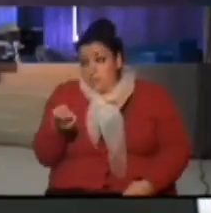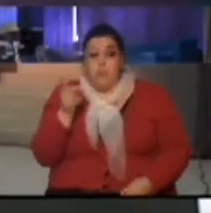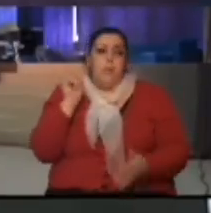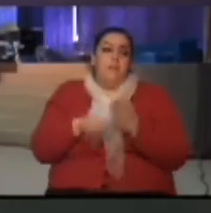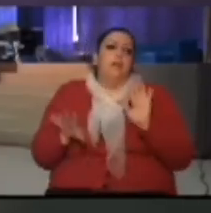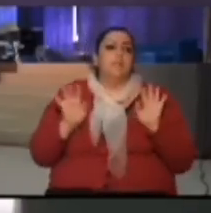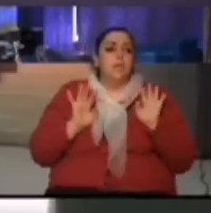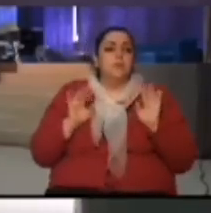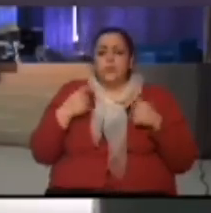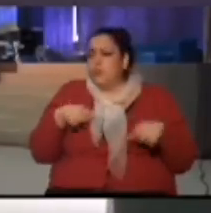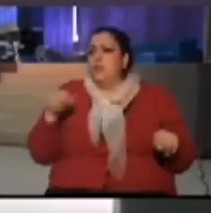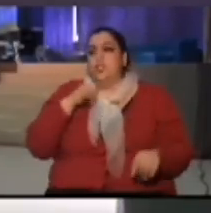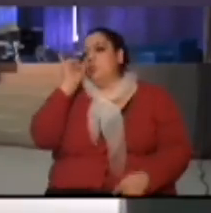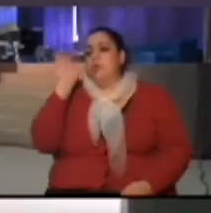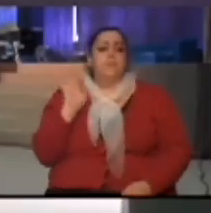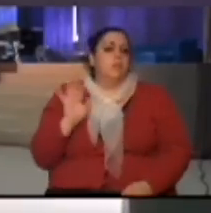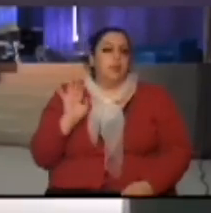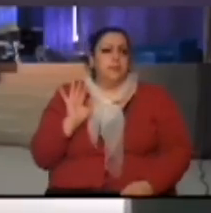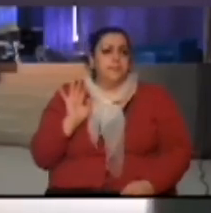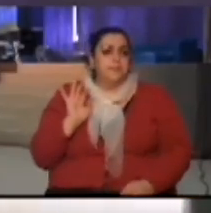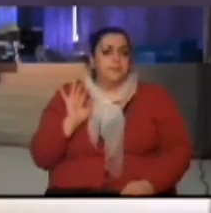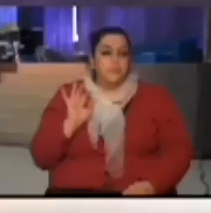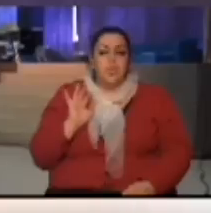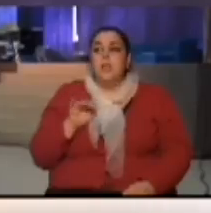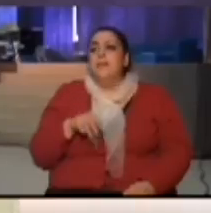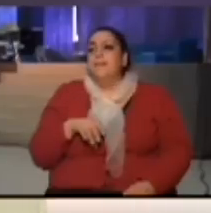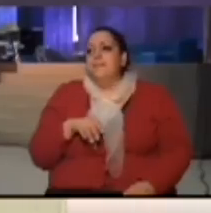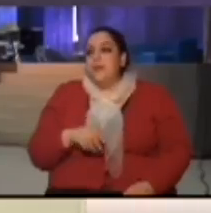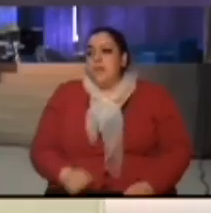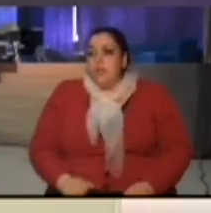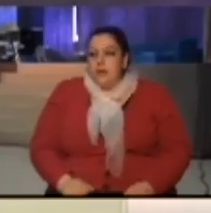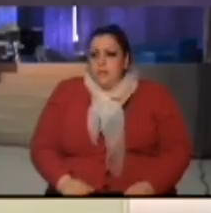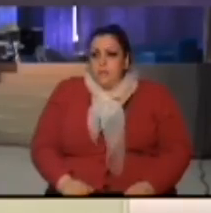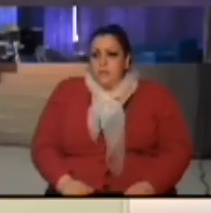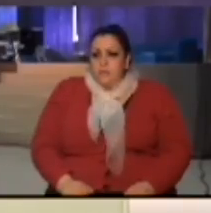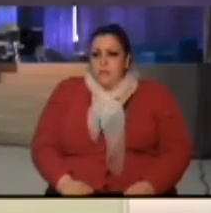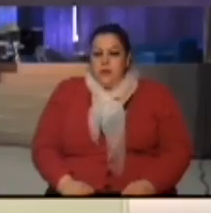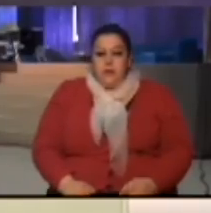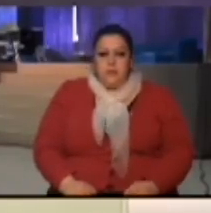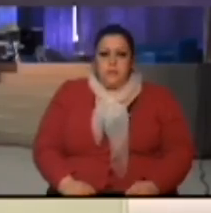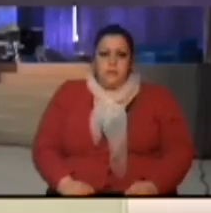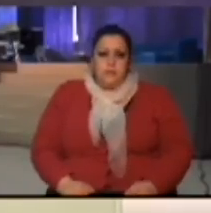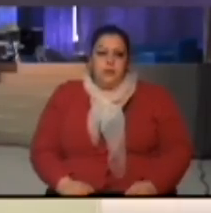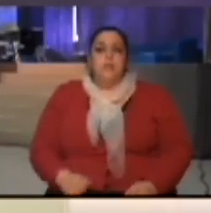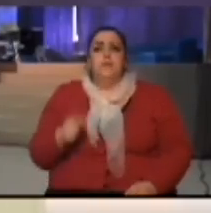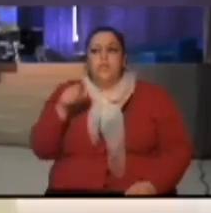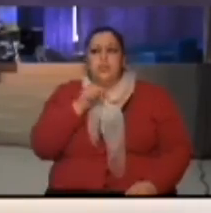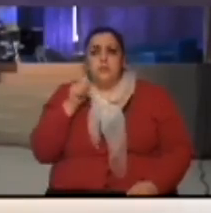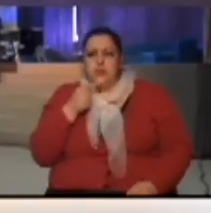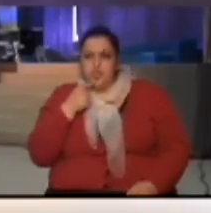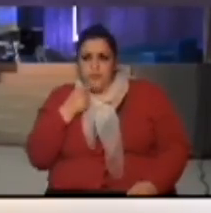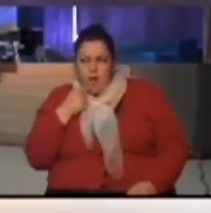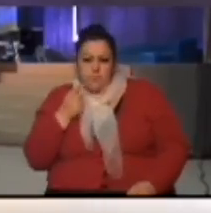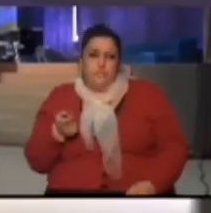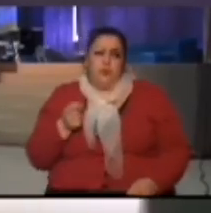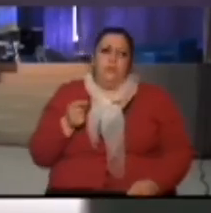ենք, հասկացիր ուրիշ մեկը չես, բայց 12-ից մեկը, այն մտերիմները, ումով նեղն ես անցել, ումով լենն ես